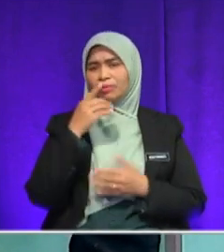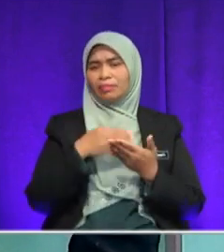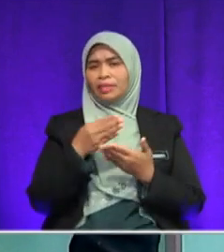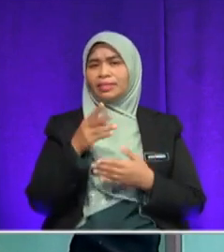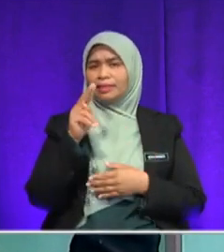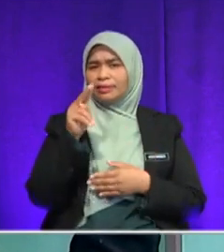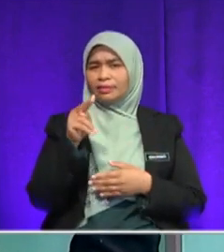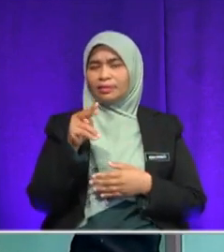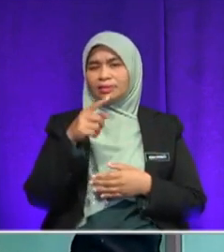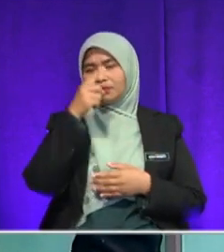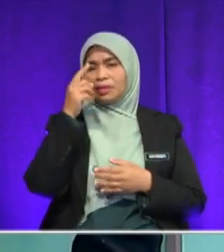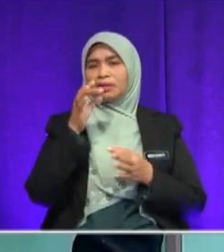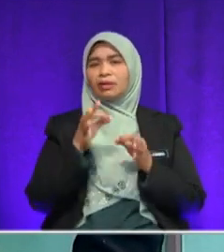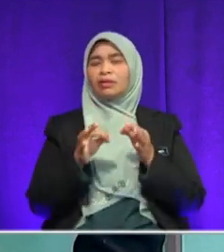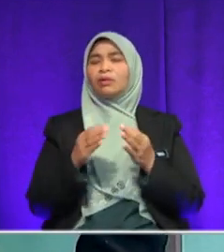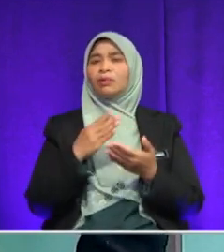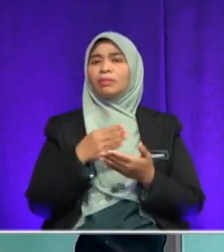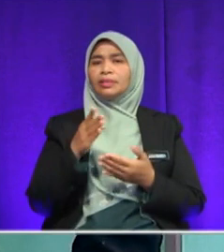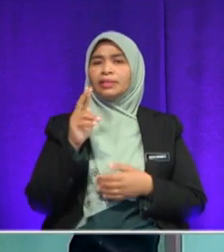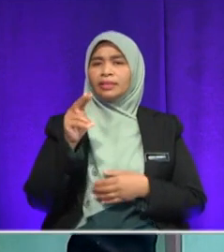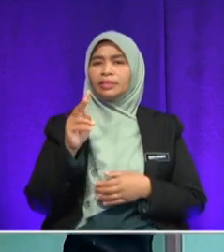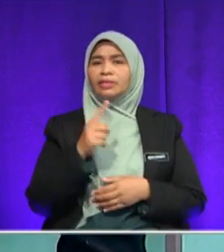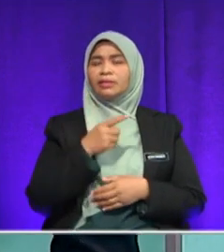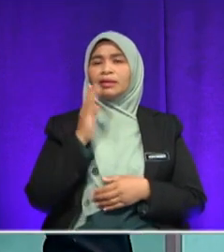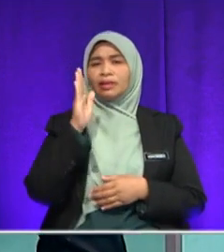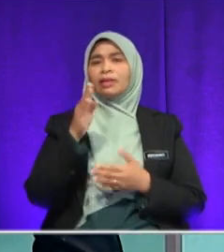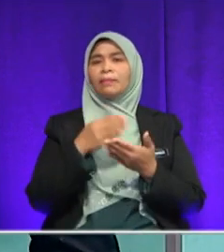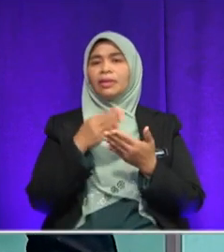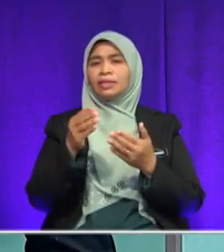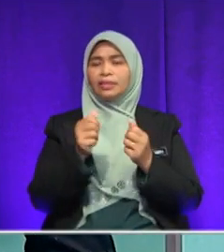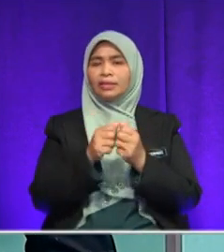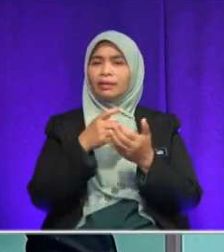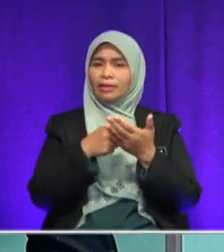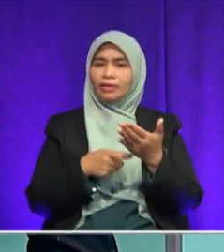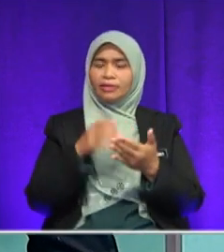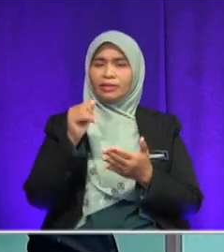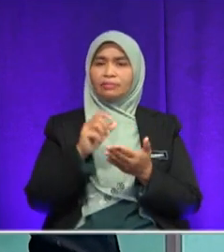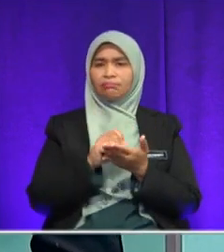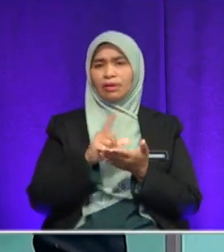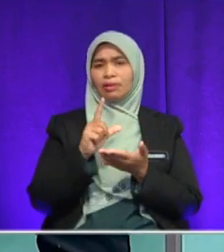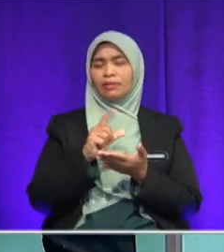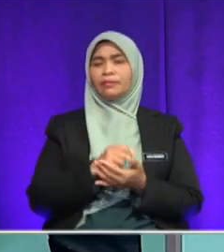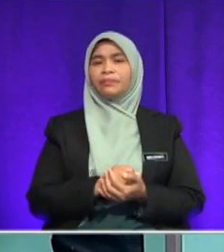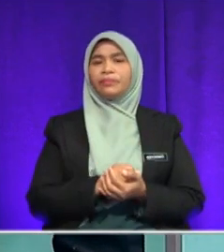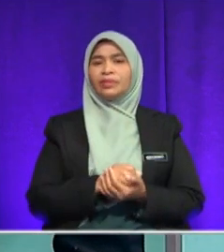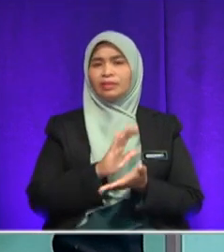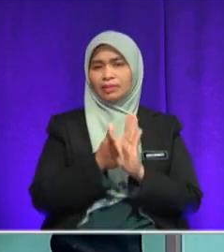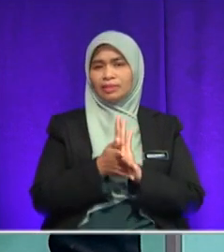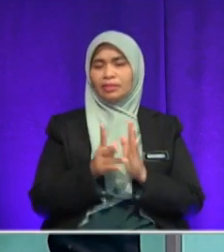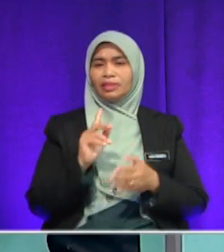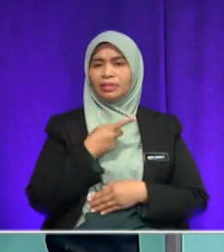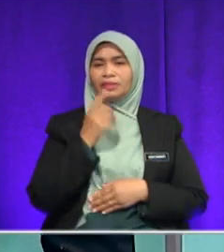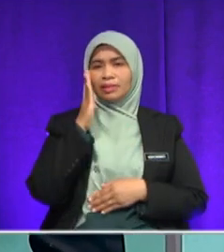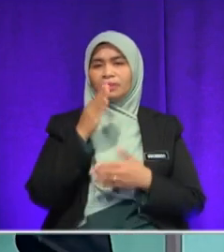kita beli pada masa hadapan, sudah pasti kita akan membeli dengan harga yang mahal. So kita akan beli